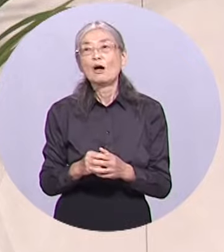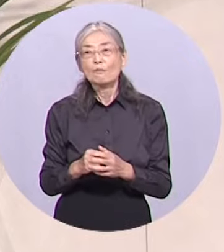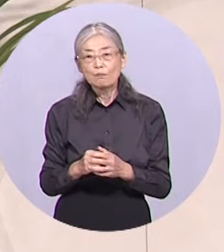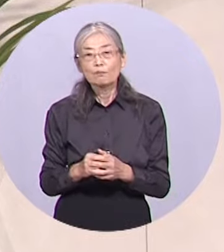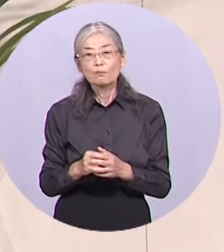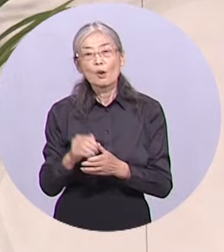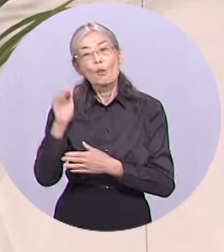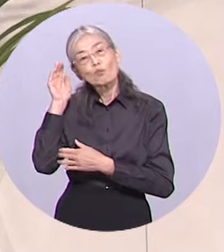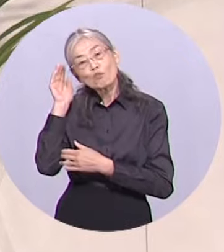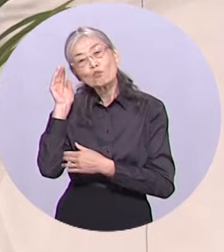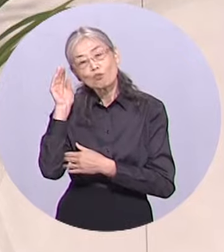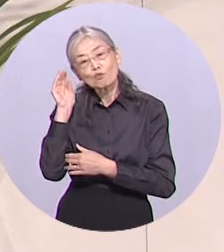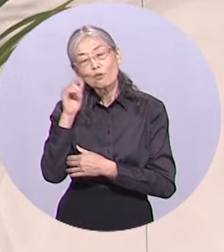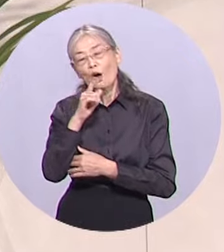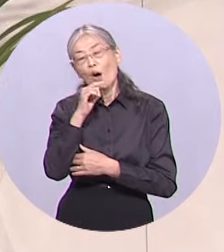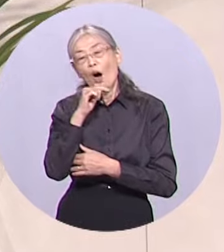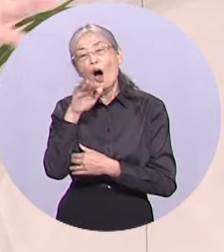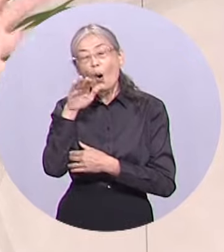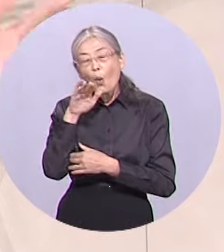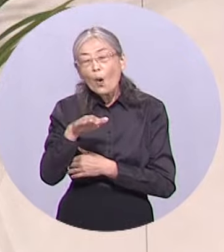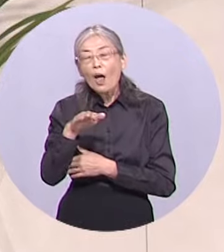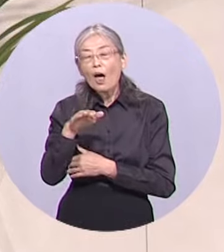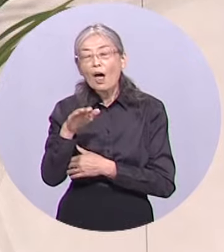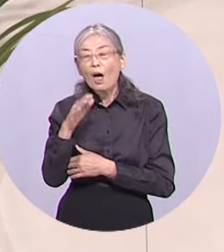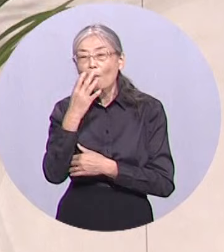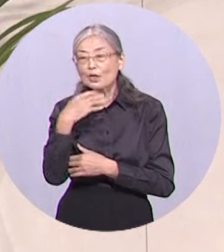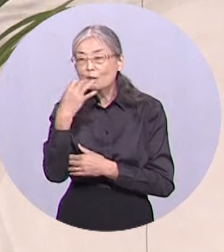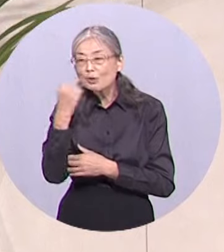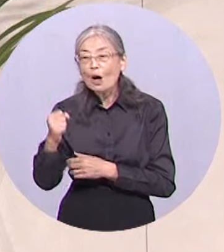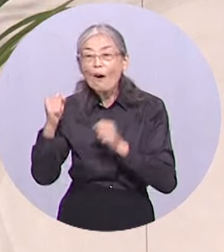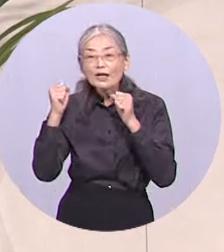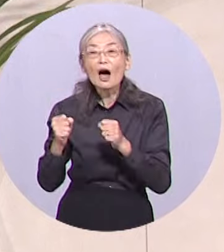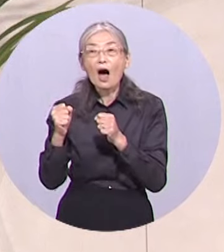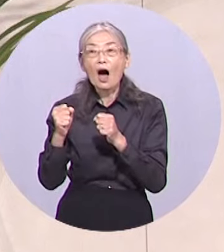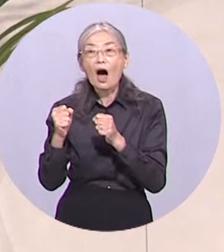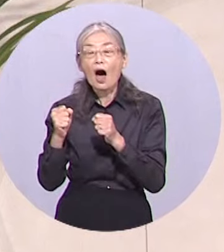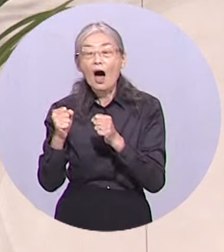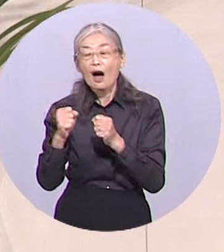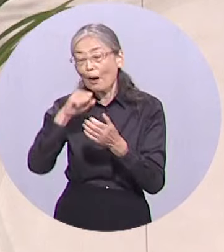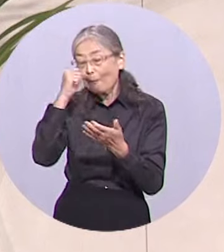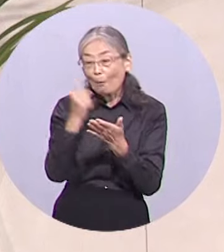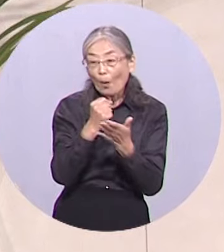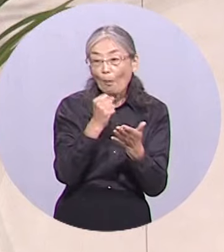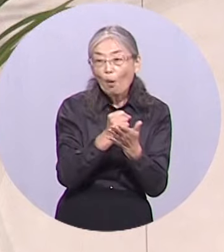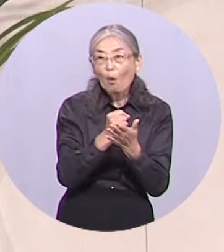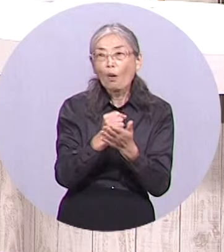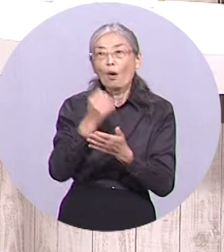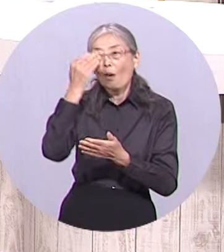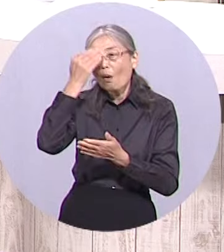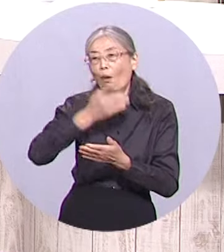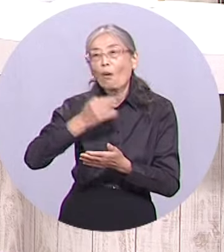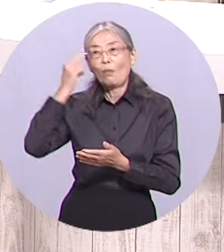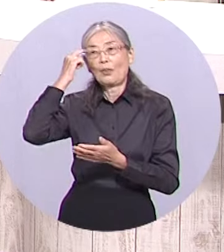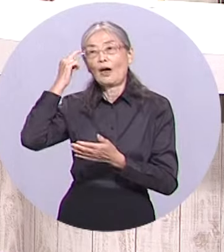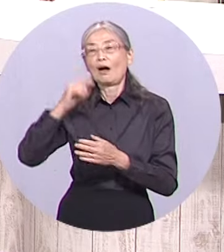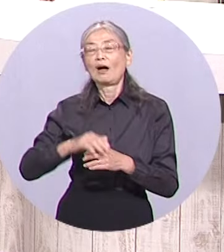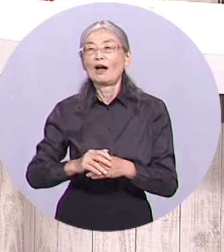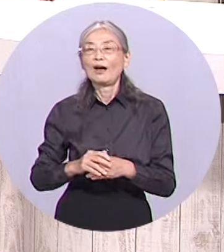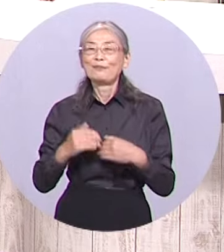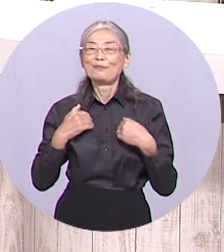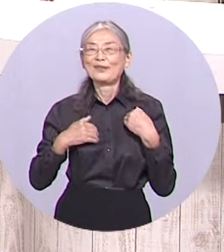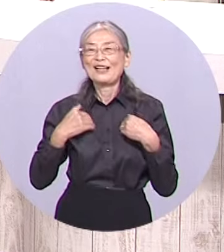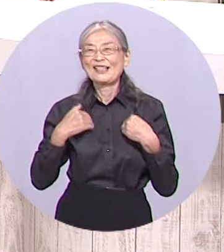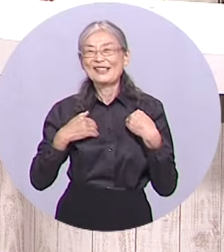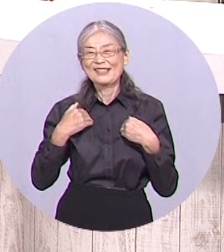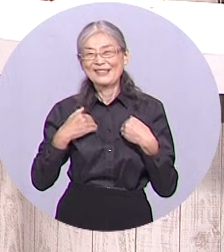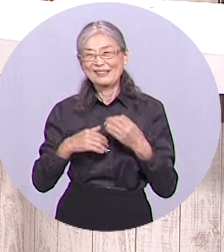お話聞いてると、なんかこれも渋沢王がいたからできたよ、これもいたからできたよっていうお話なのかなっていうので、嬉しいです